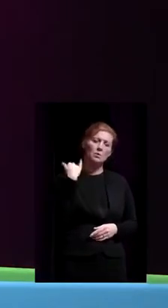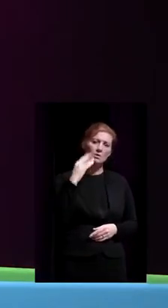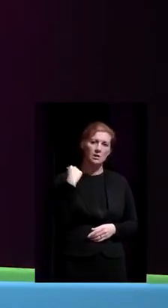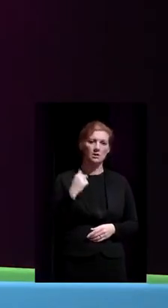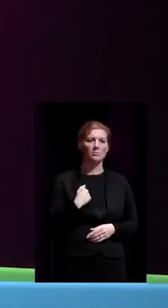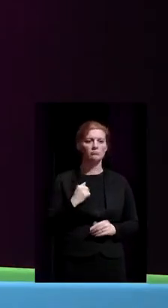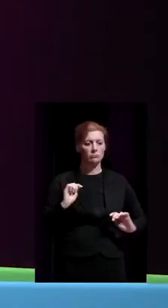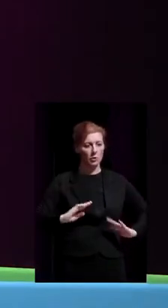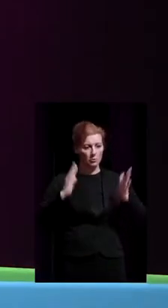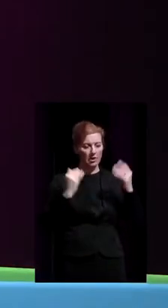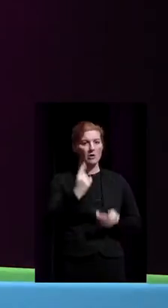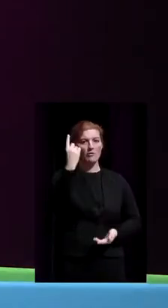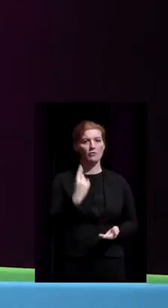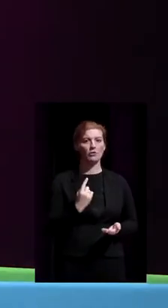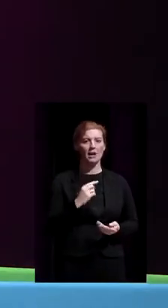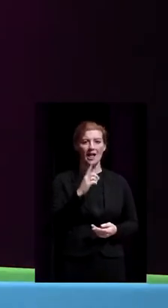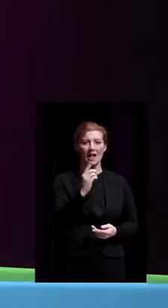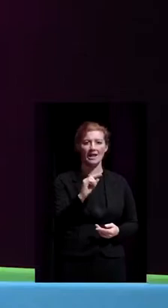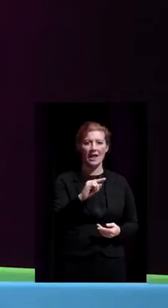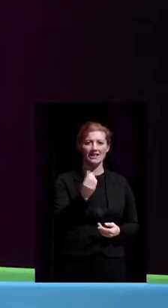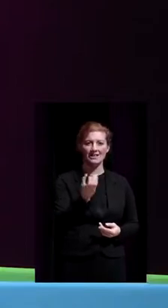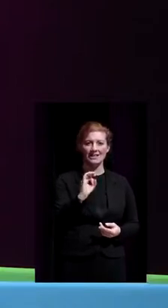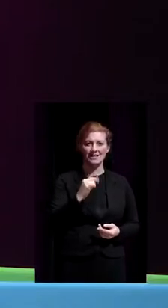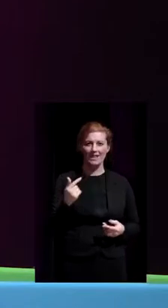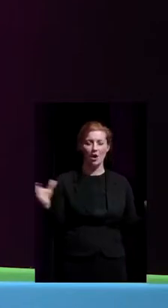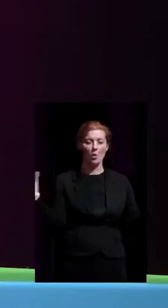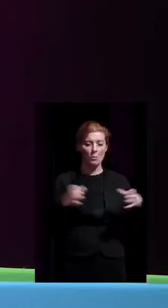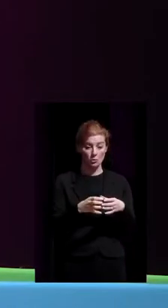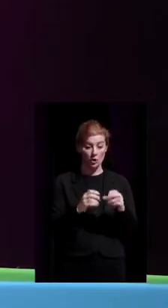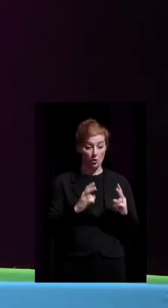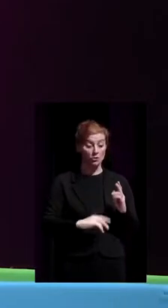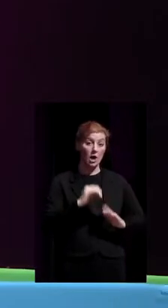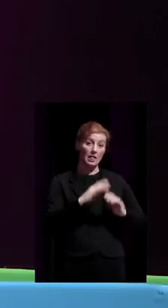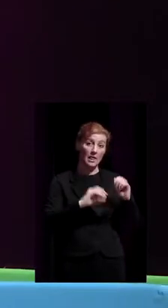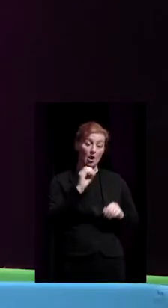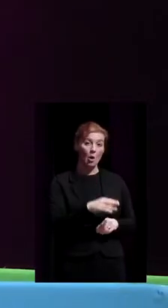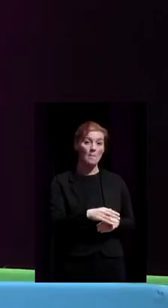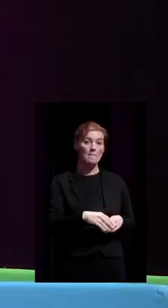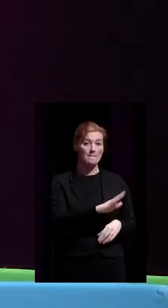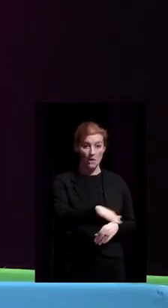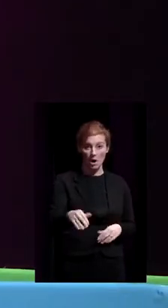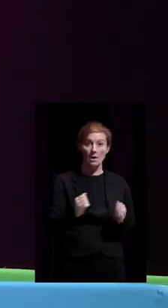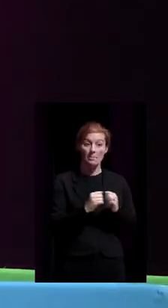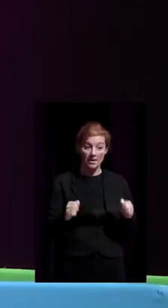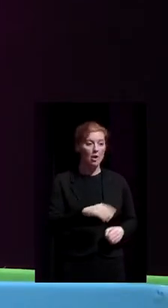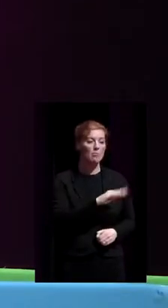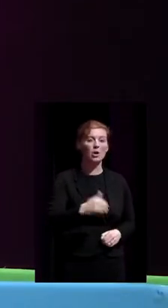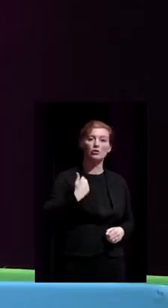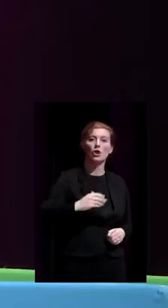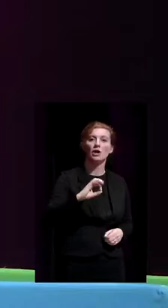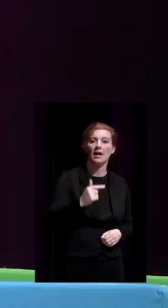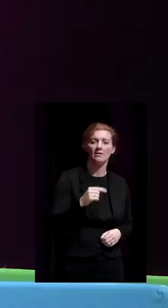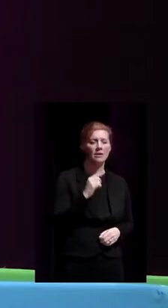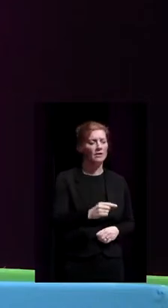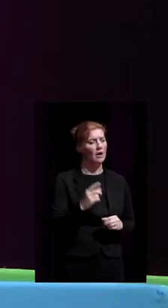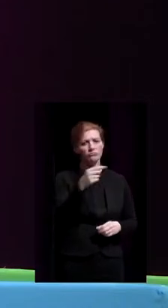om den första Lancet-kommissionen. Den handlade också om barn, men då handlade det om barns dödlighet, för det var så viktigt då.